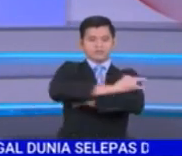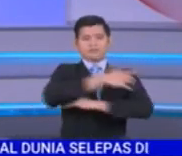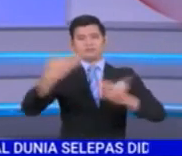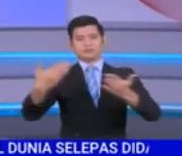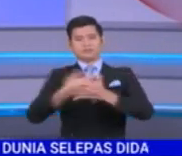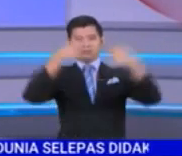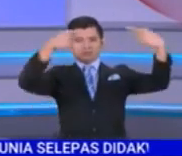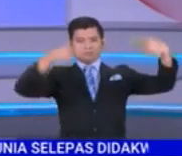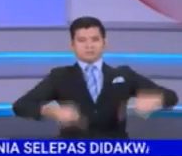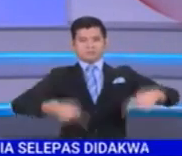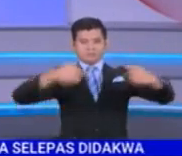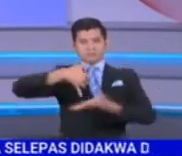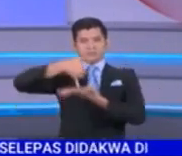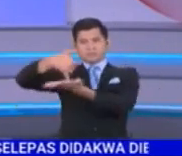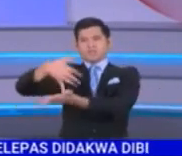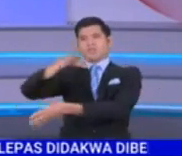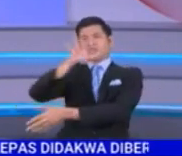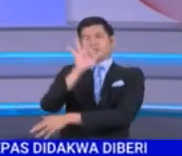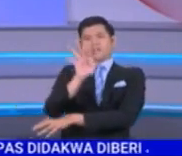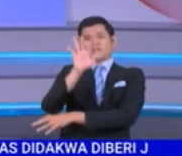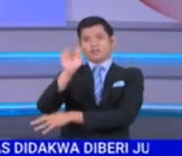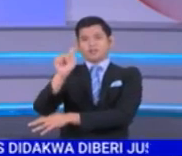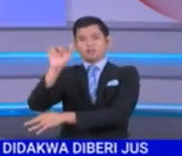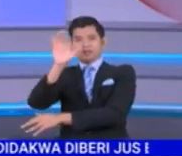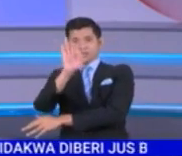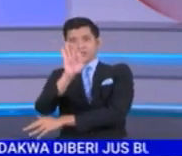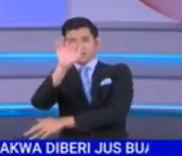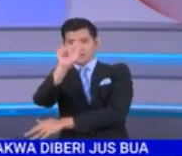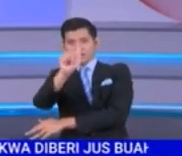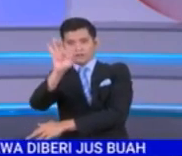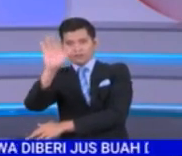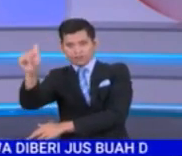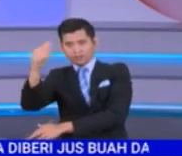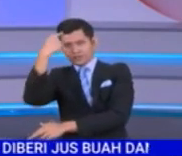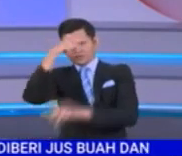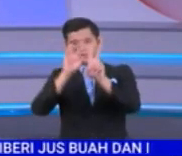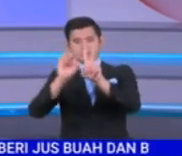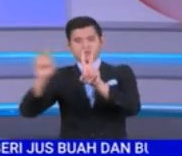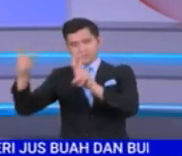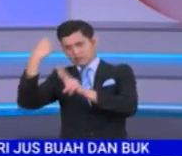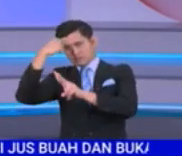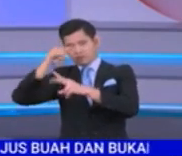bagi kejauhan dan piala IFF 2022 disembelih